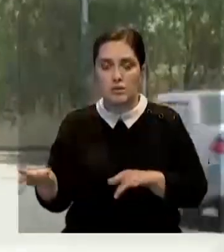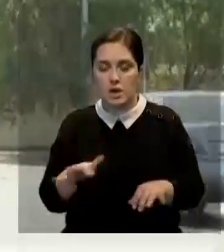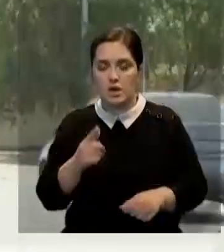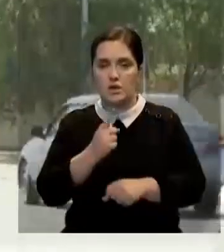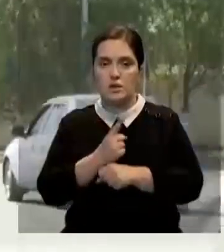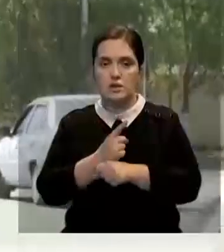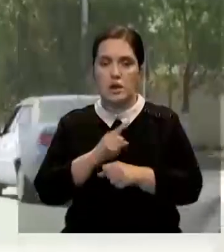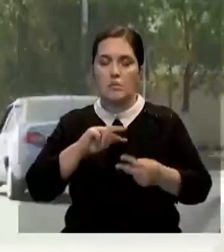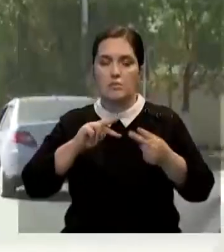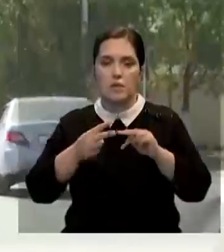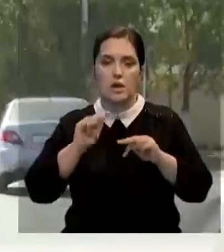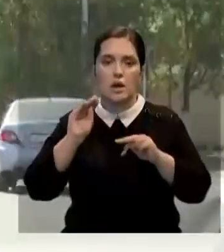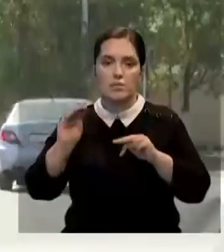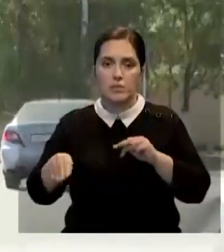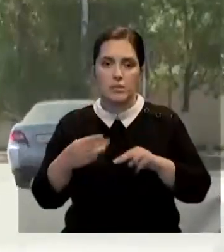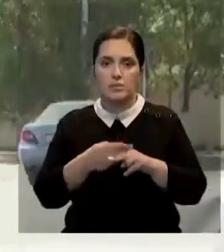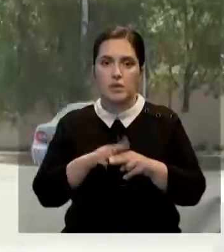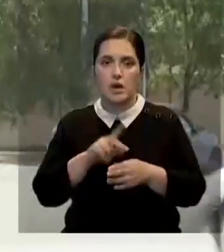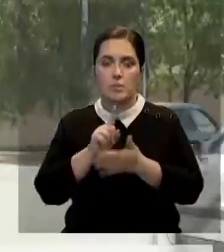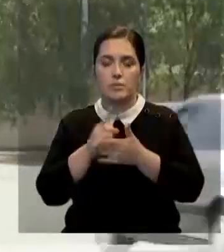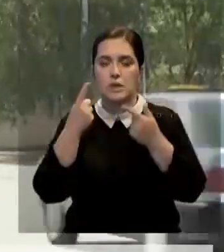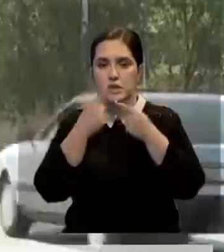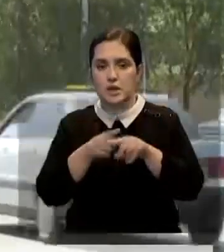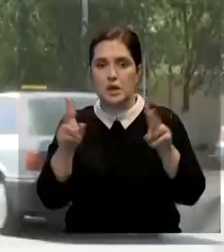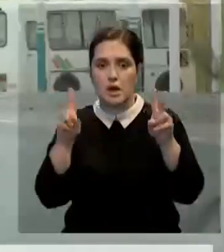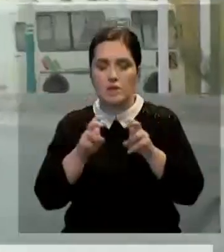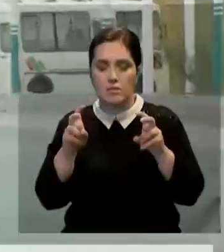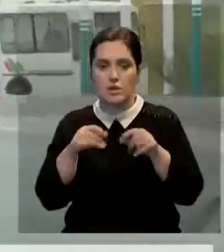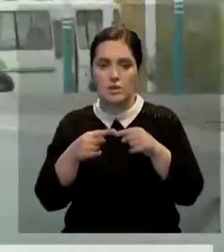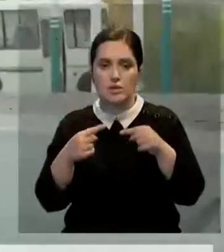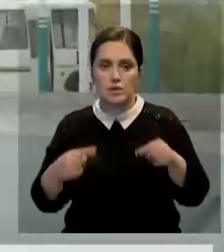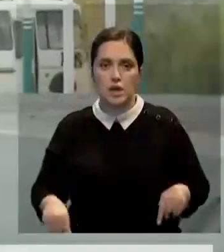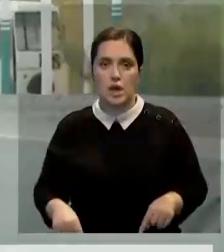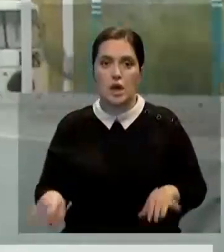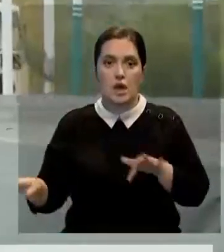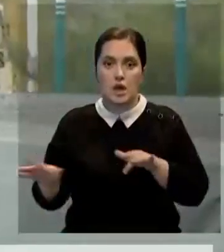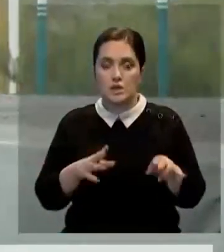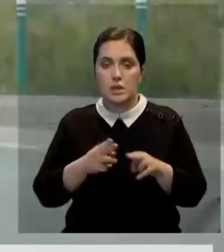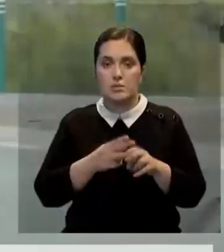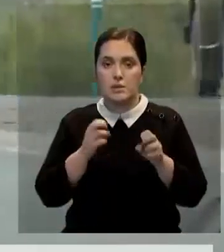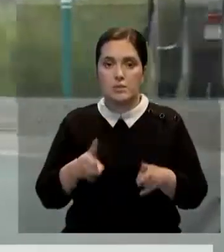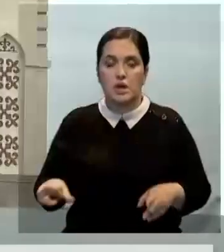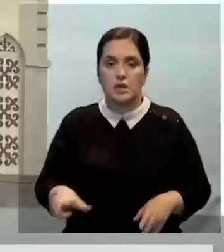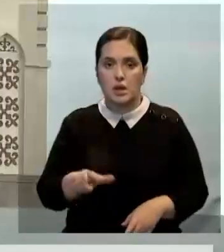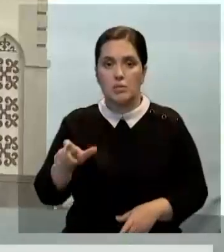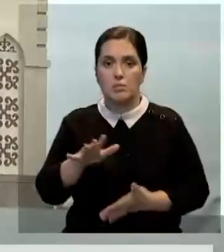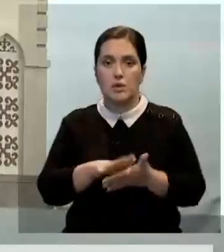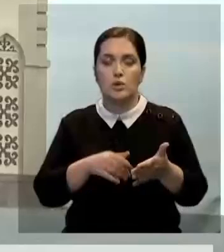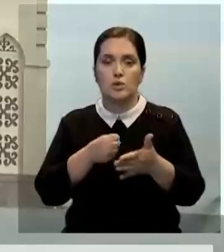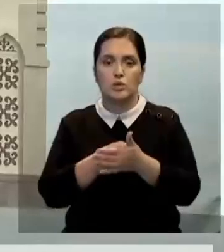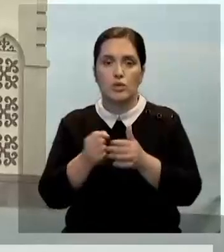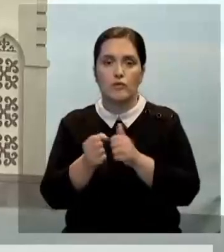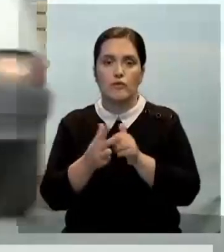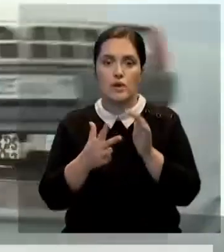незаконное переоборудование, непрохождение обязательного техосмотра и другие. Акция «Безопасная дорога» продлится до